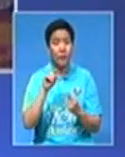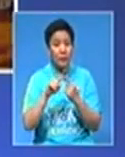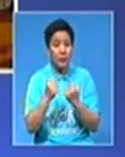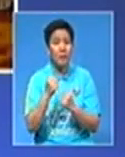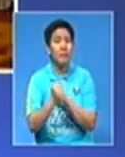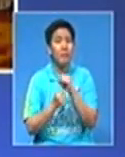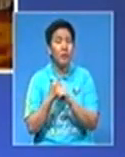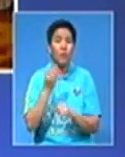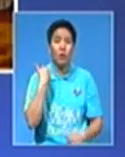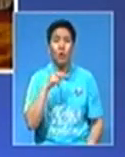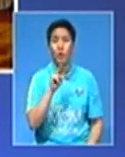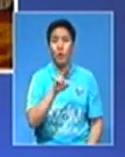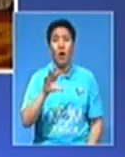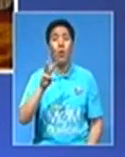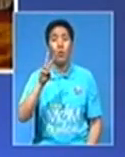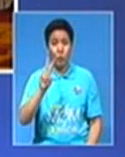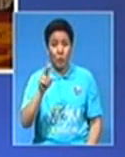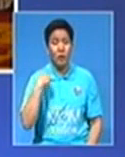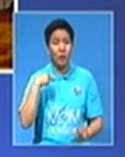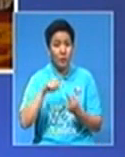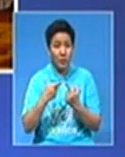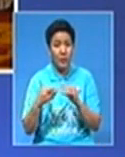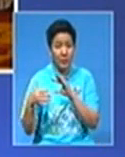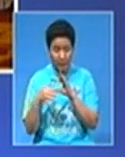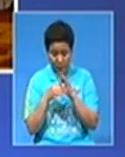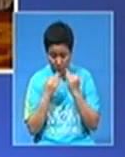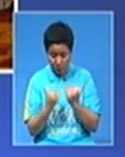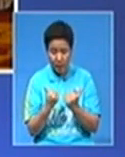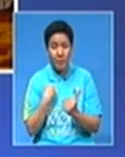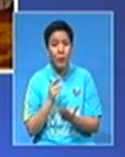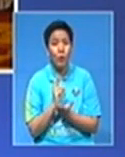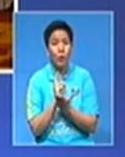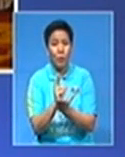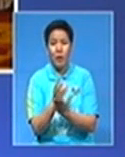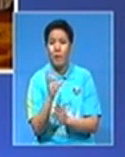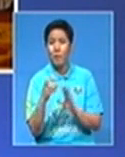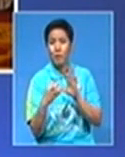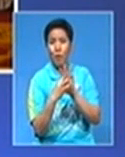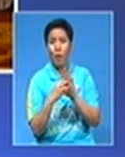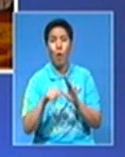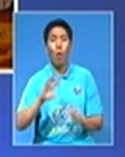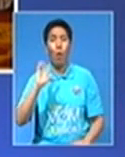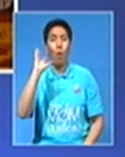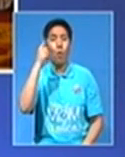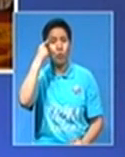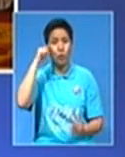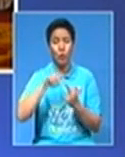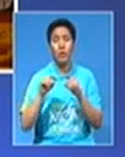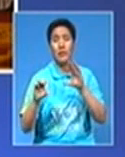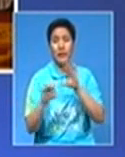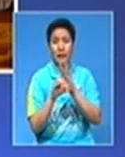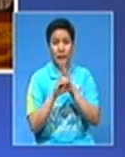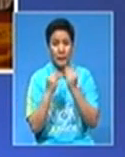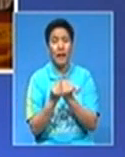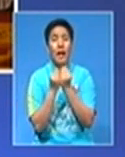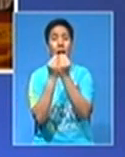มื่อปี2552ไวโป้ได้เคยทูลเกล้าถวายเหรียญรางวัลผู้นำโลกด้านทรัพย์สินทางปัญญา